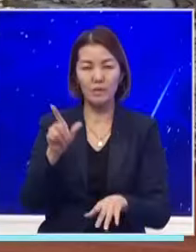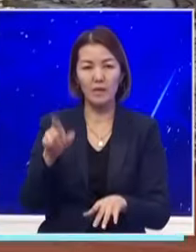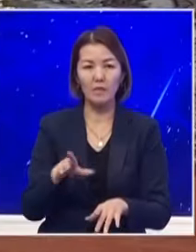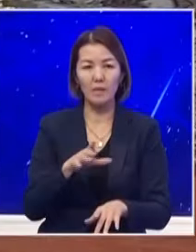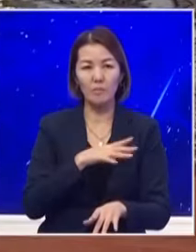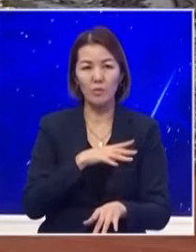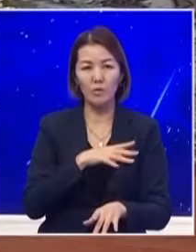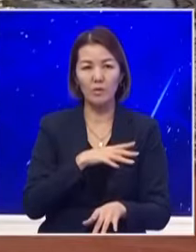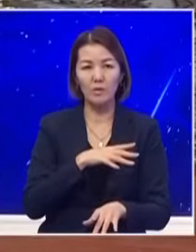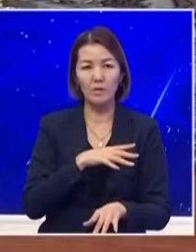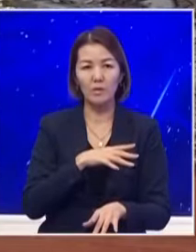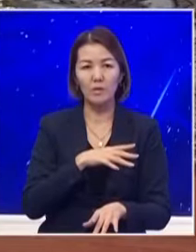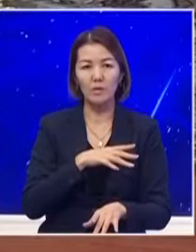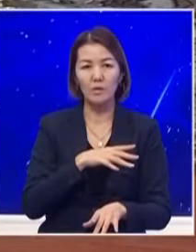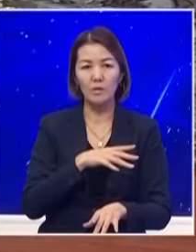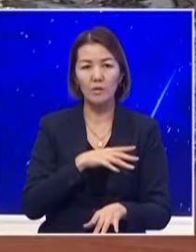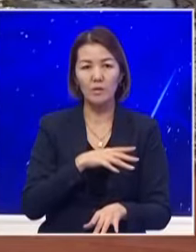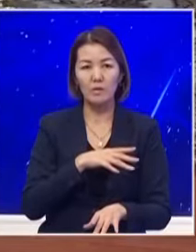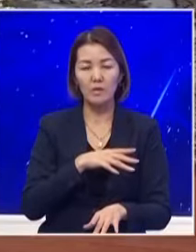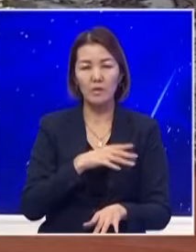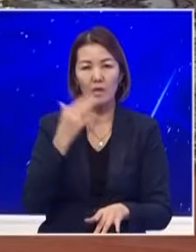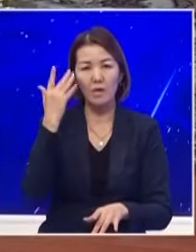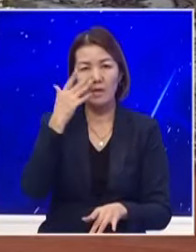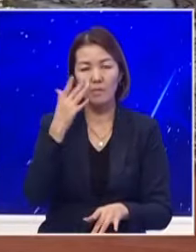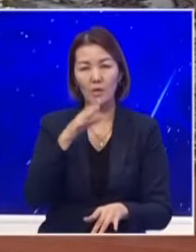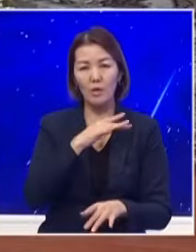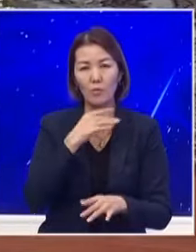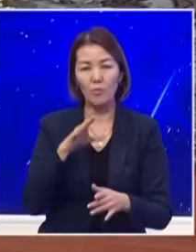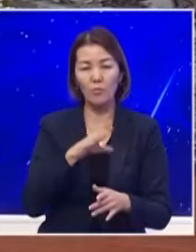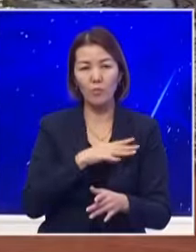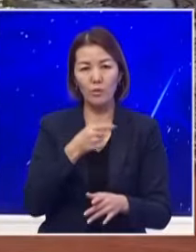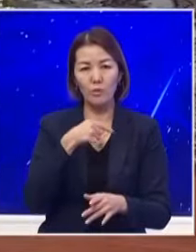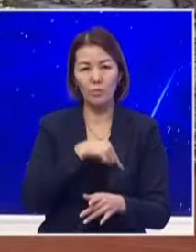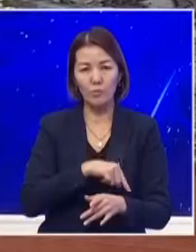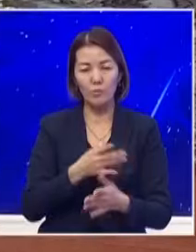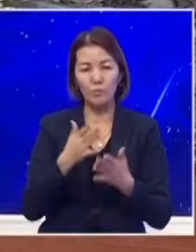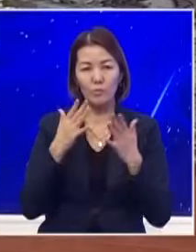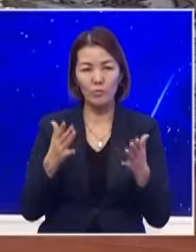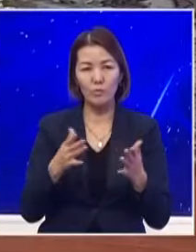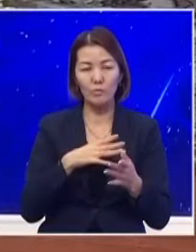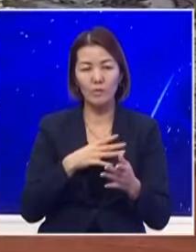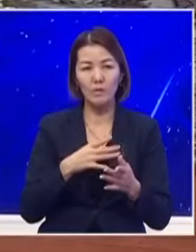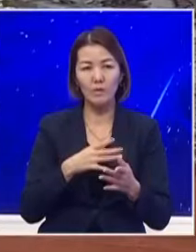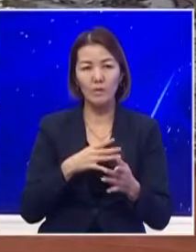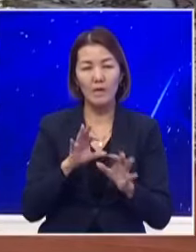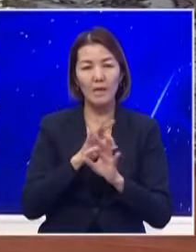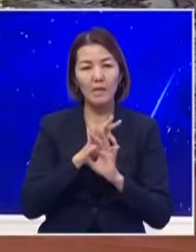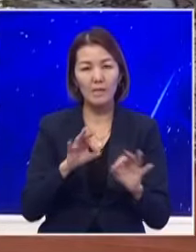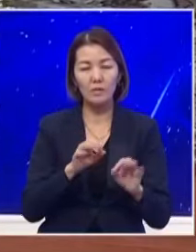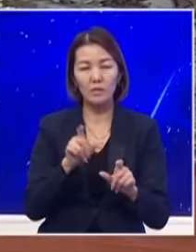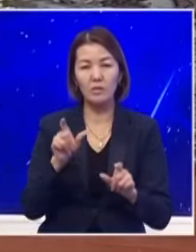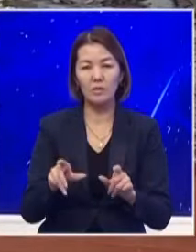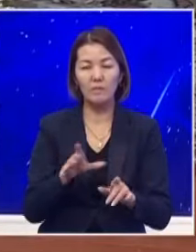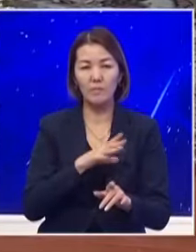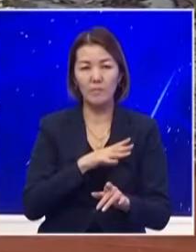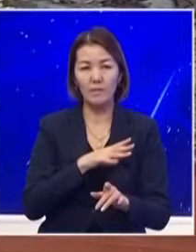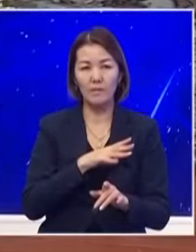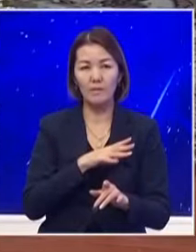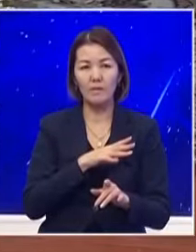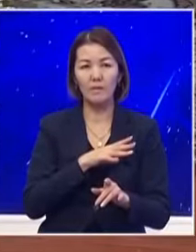өнейін деген үлкен өндірі болған, адамдық қасиеттің үлкен жоғары деңгейінде,